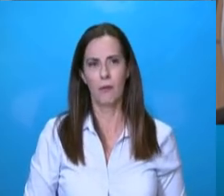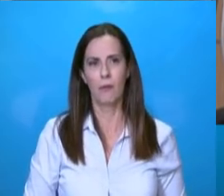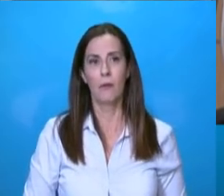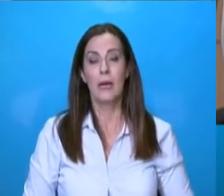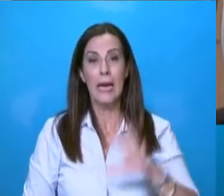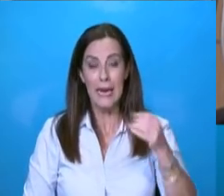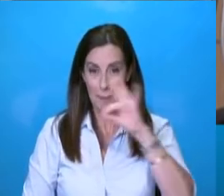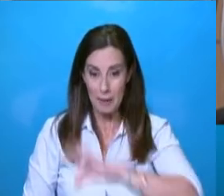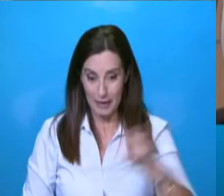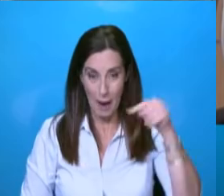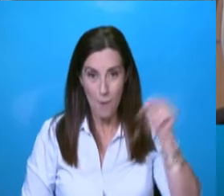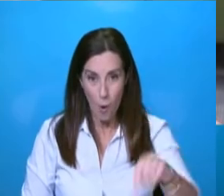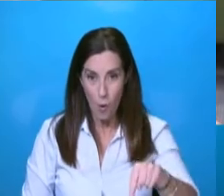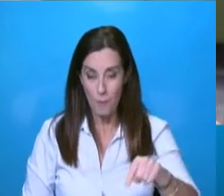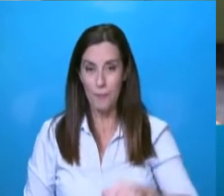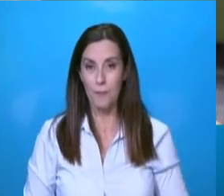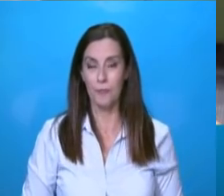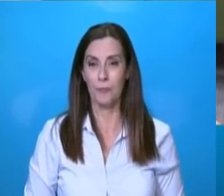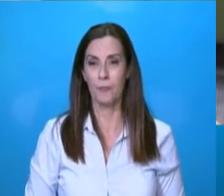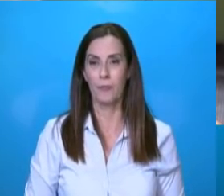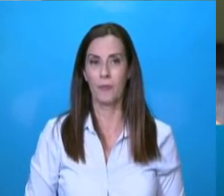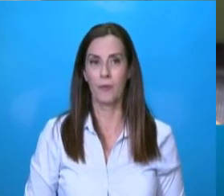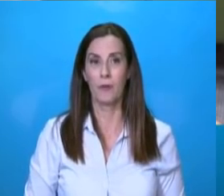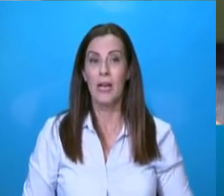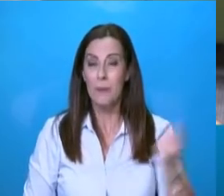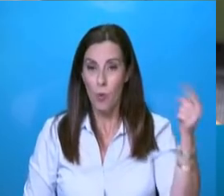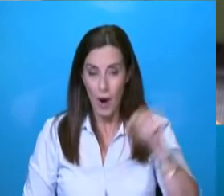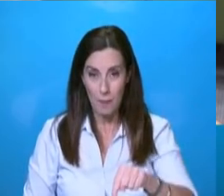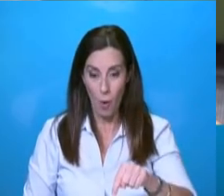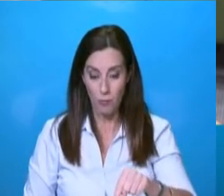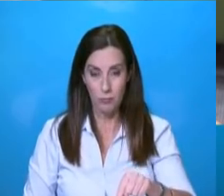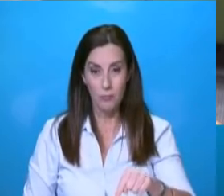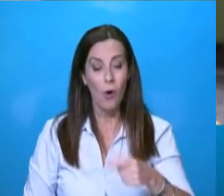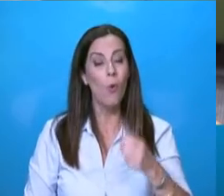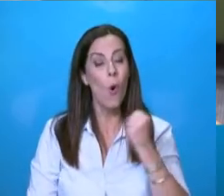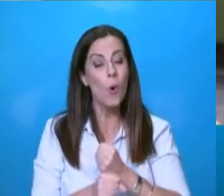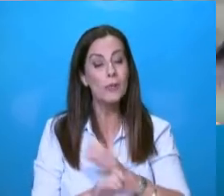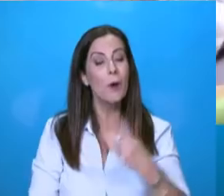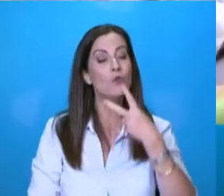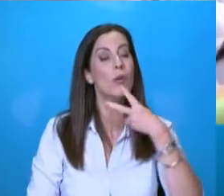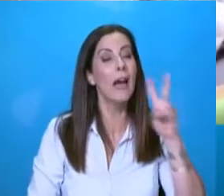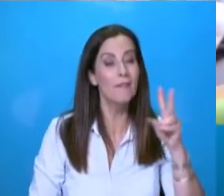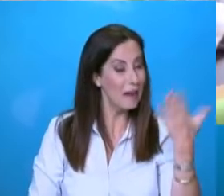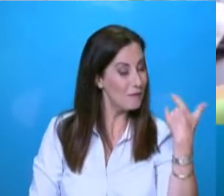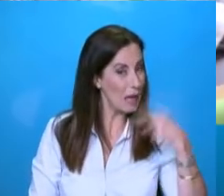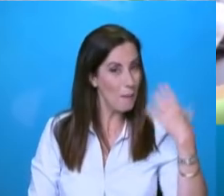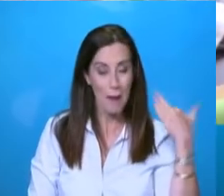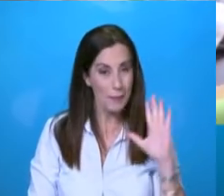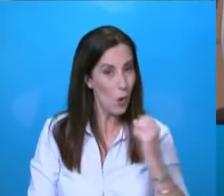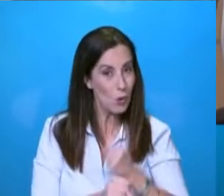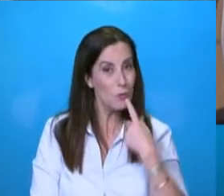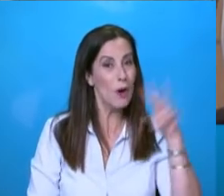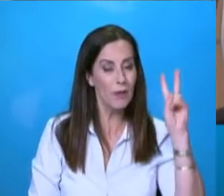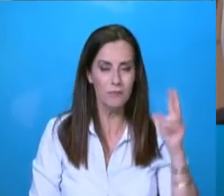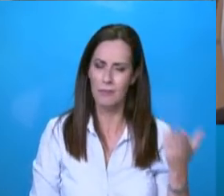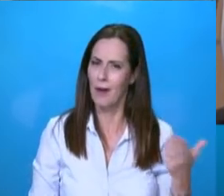אם ליברמן היה כאן, אם הוא היה עומד בהתחייבות שהוא נתן לבוחר רק לפני כמה ימים, הרי